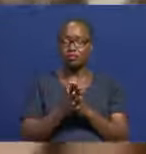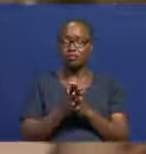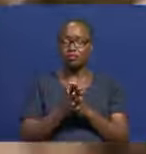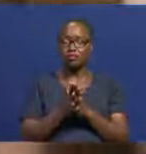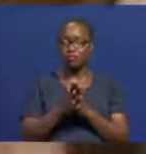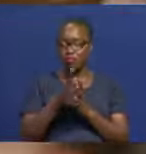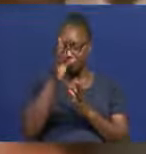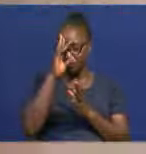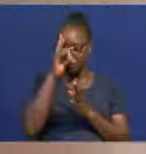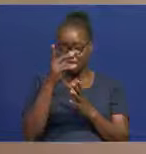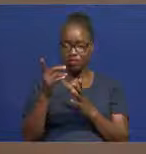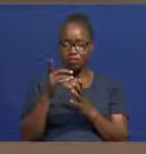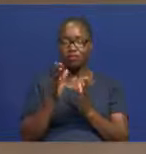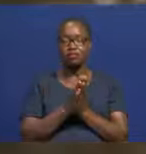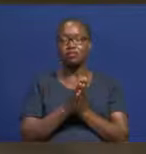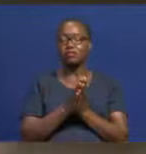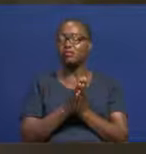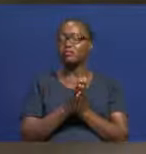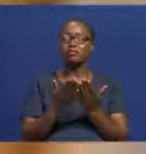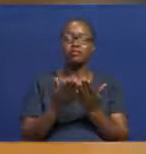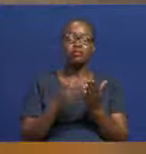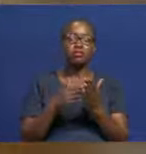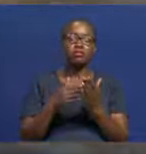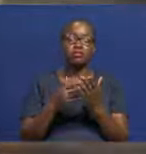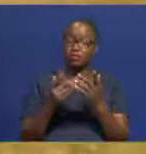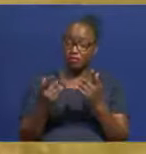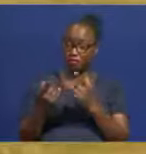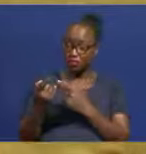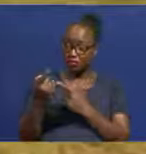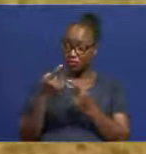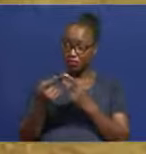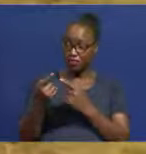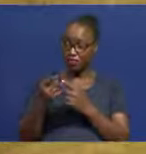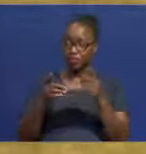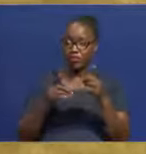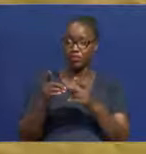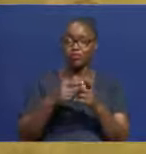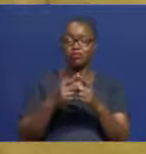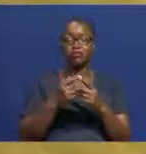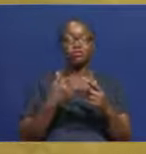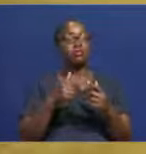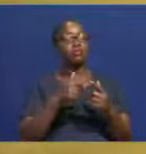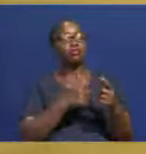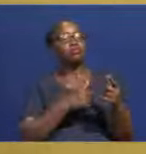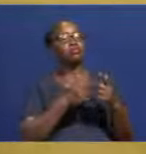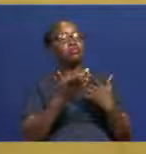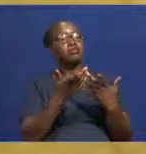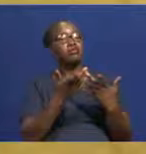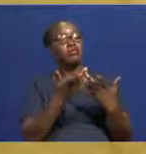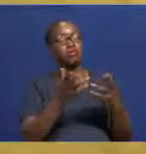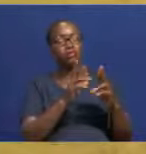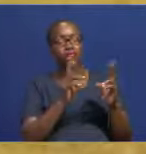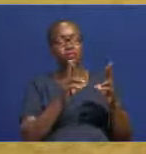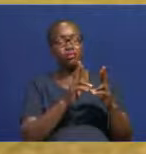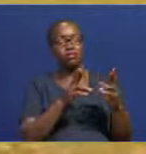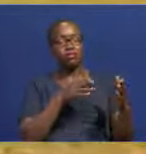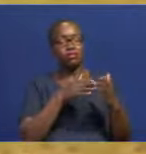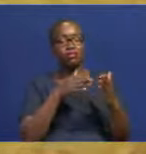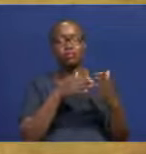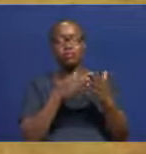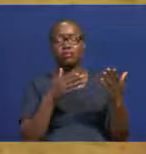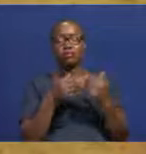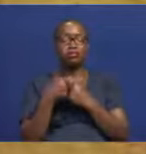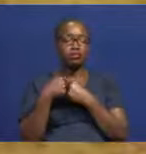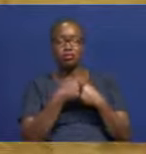wale askari wa Ethiopia wakawashinda nguvu. Sasa wakikija na pande hii huku, nako sisi tunapambana na wao. Na kazi hiyo ilikuwa